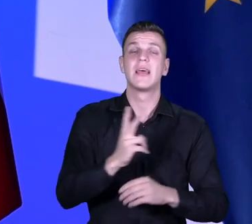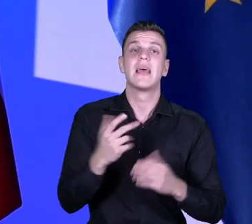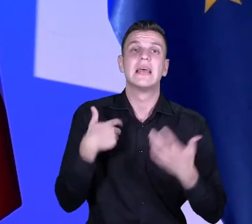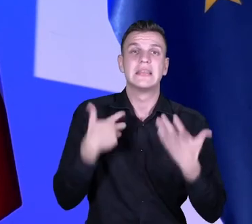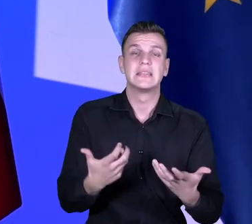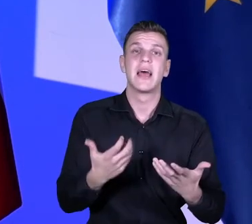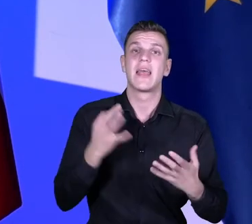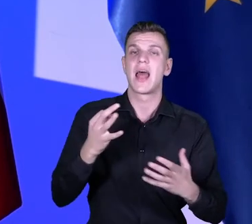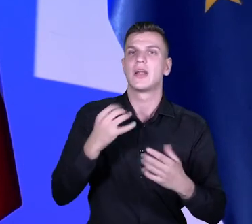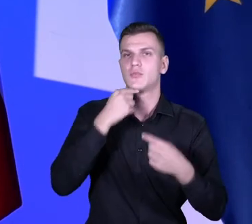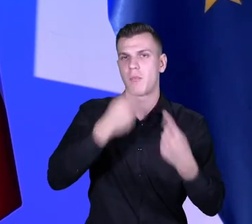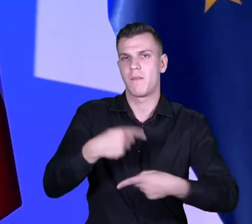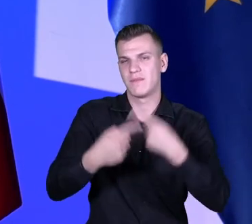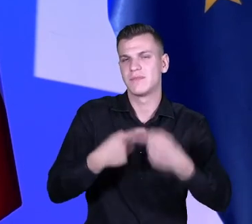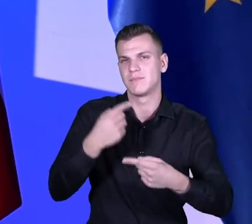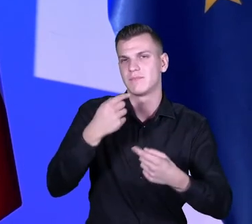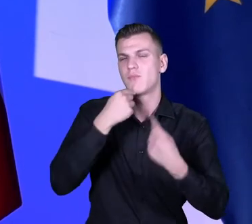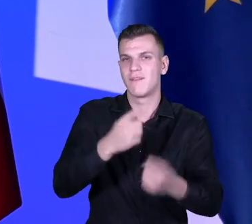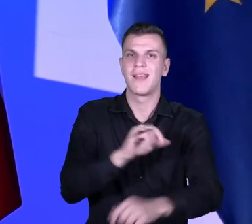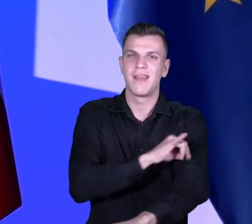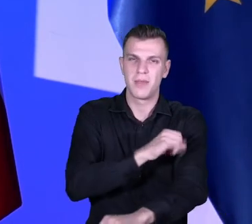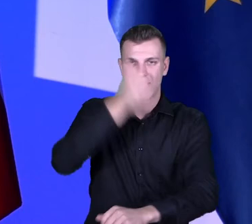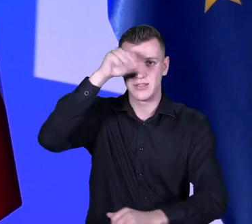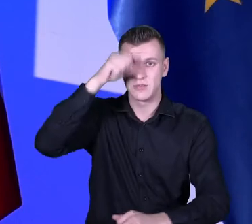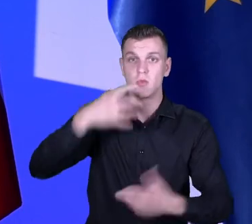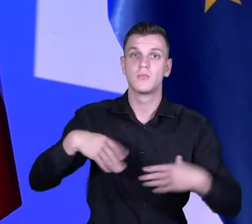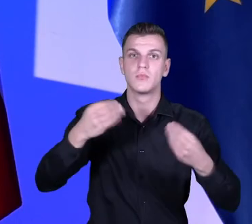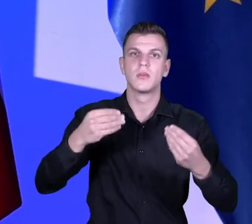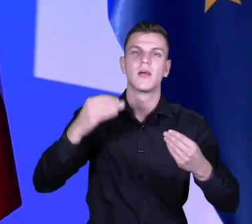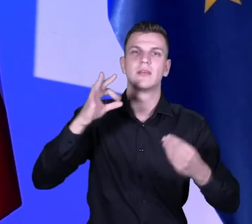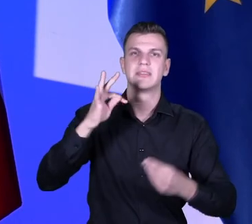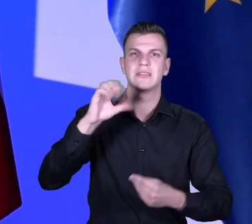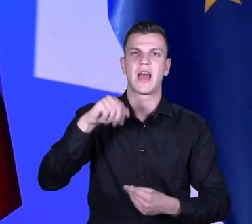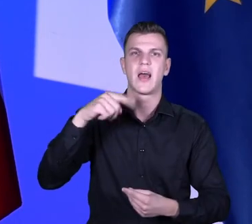ich wszystkie brawami. Chciałbym zacząć od Małgorzaty Stadulnej.